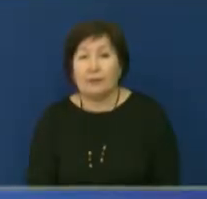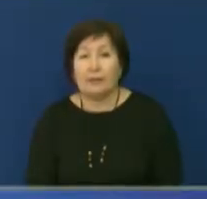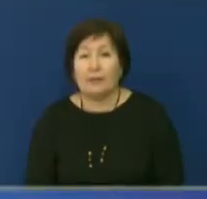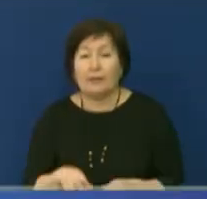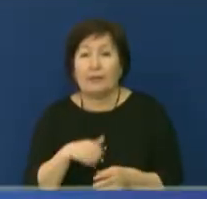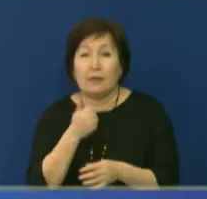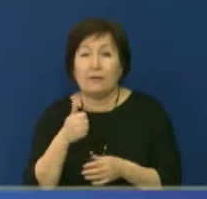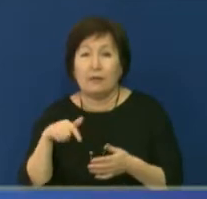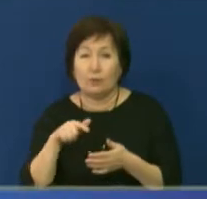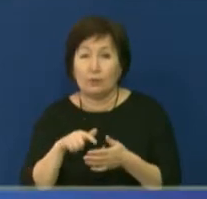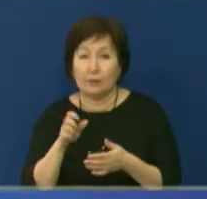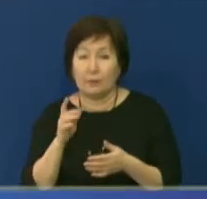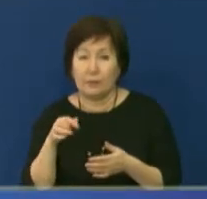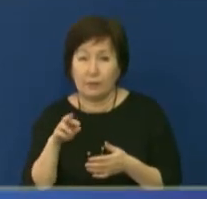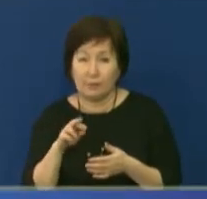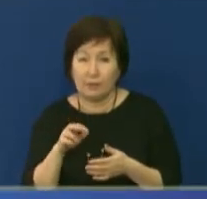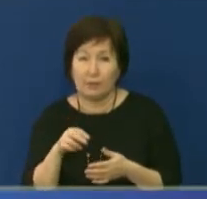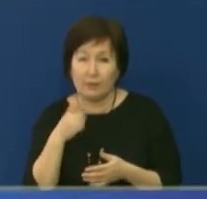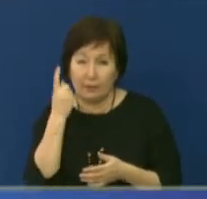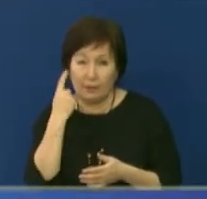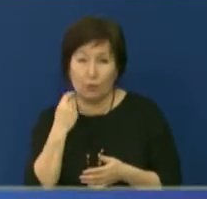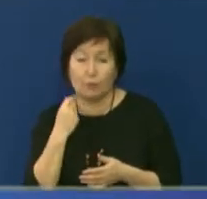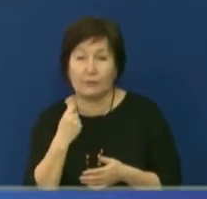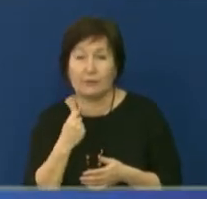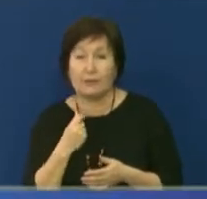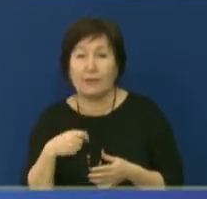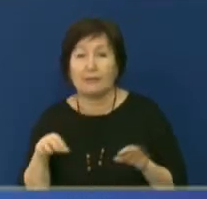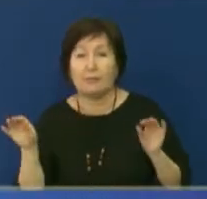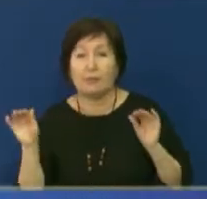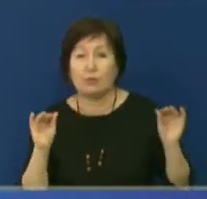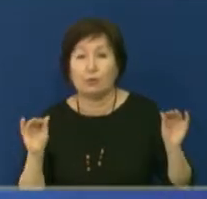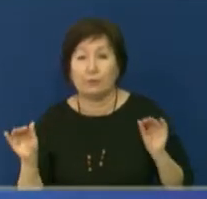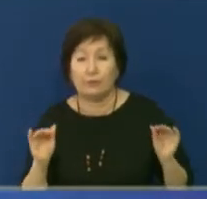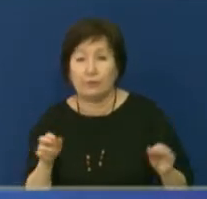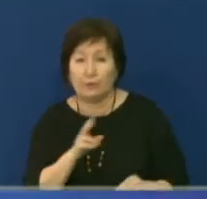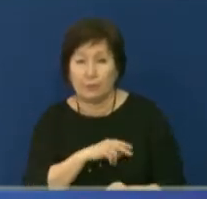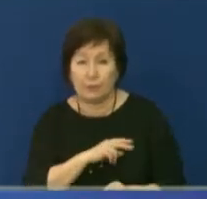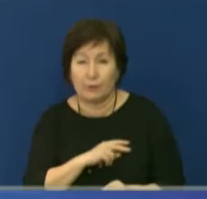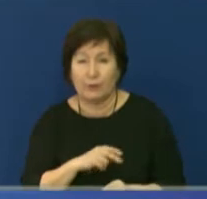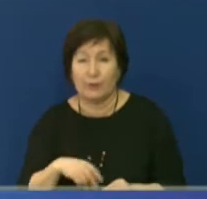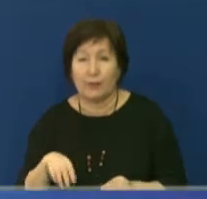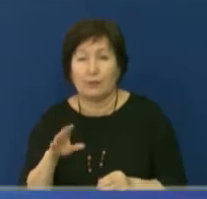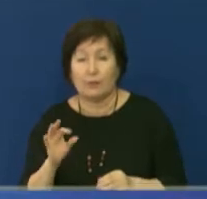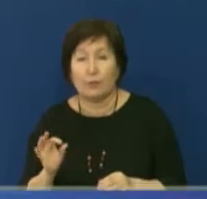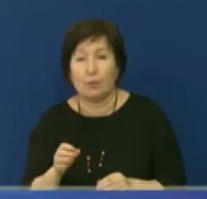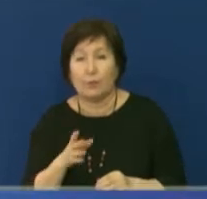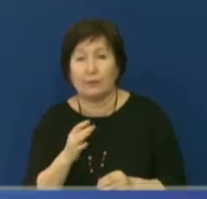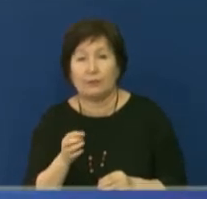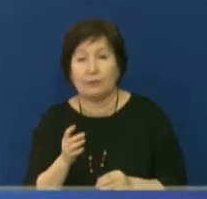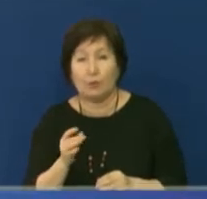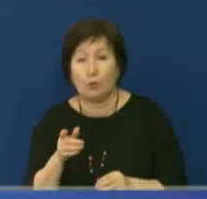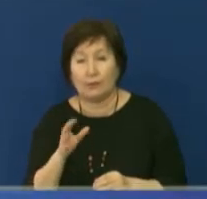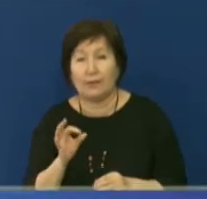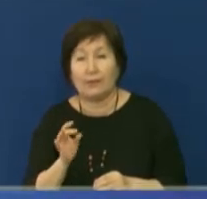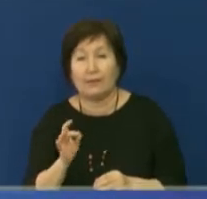Аким города Бахыршан Баяхметов ознакомился с оборудованием и работой диспетчерского центра на базе товарищества с ограниченной ответственностью